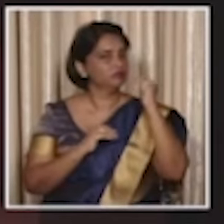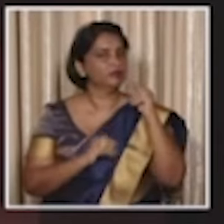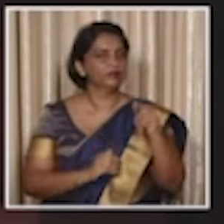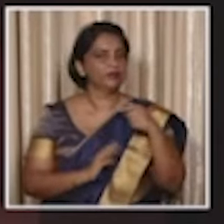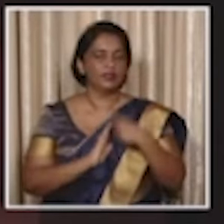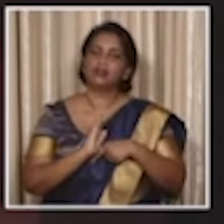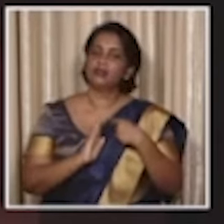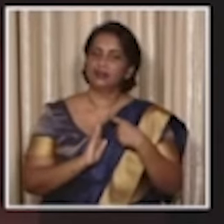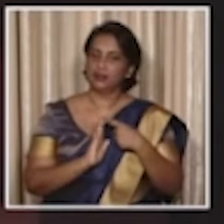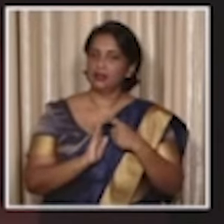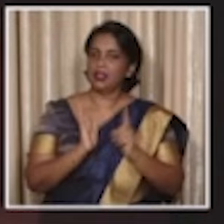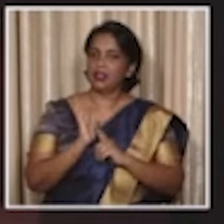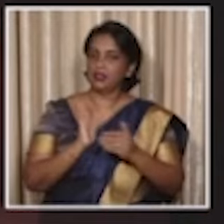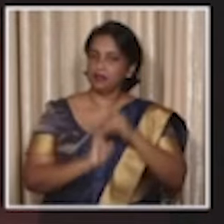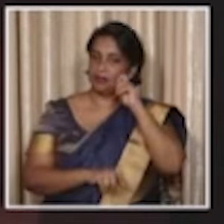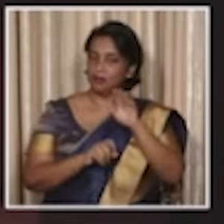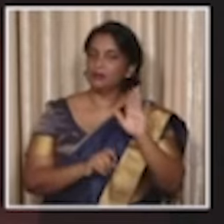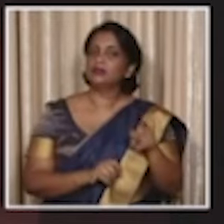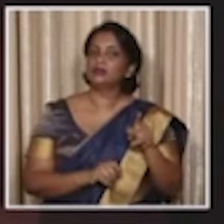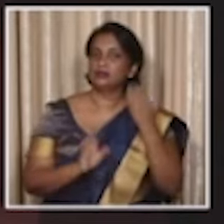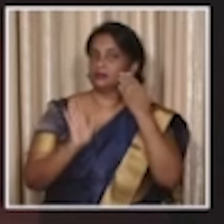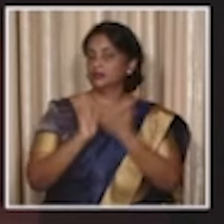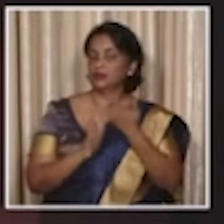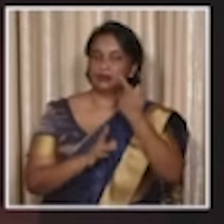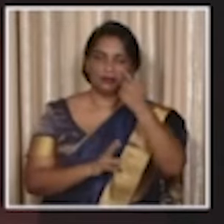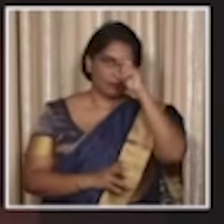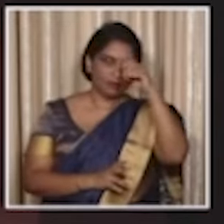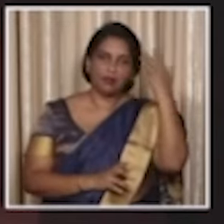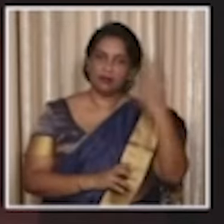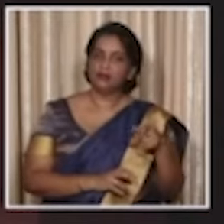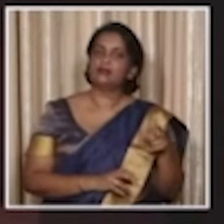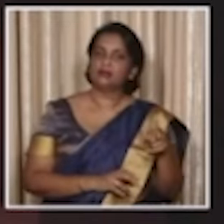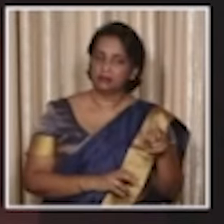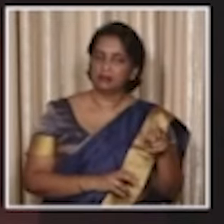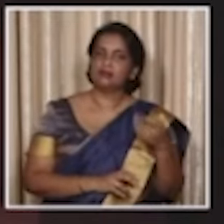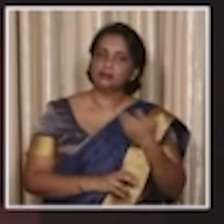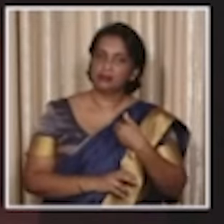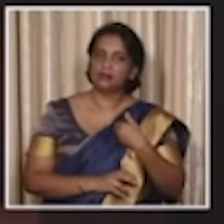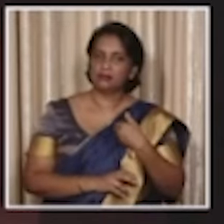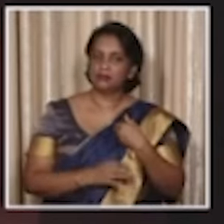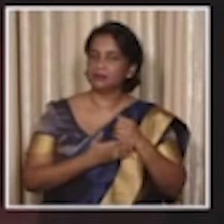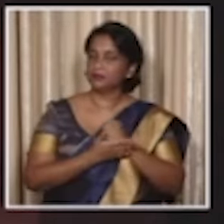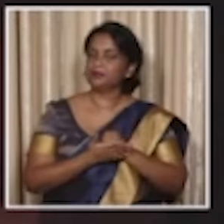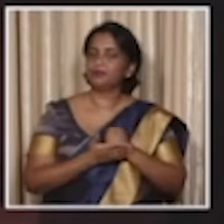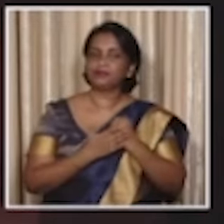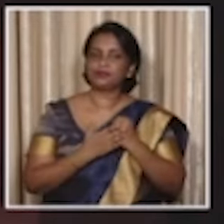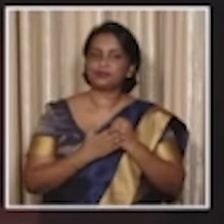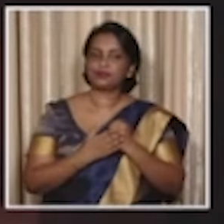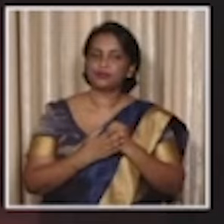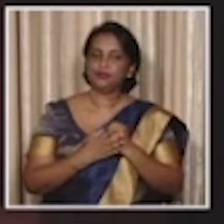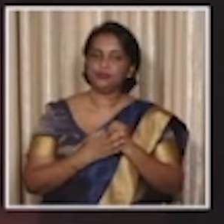අපේ රටේ කම්කරු ජනතාව වෙනුවෙන් පෙනී හිටපු එතුමාගේ අභාවය පිළිබඳව මං හිතන්නේ අපේ සියලු